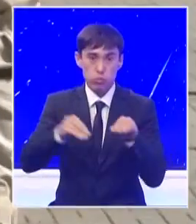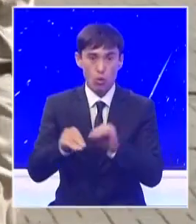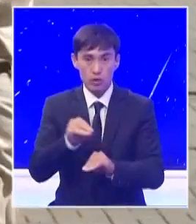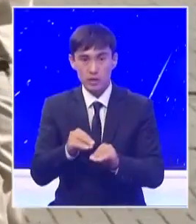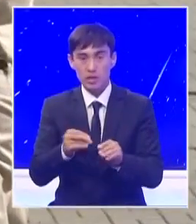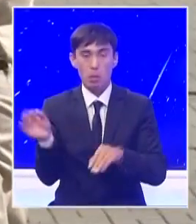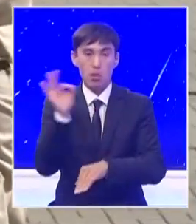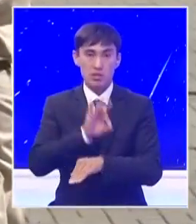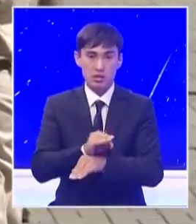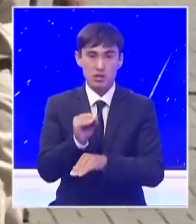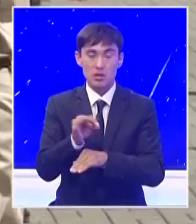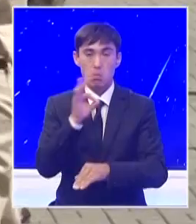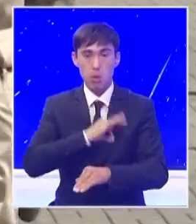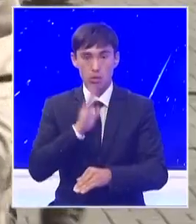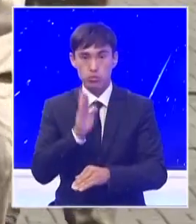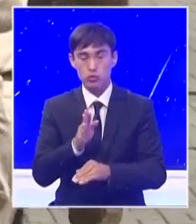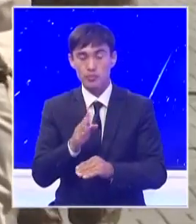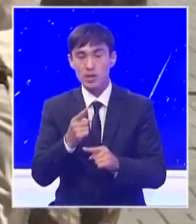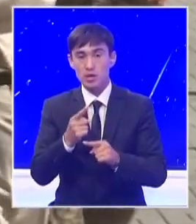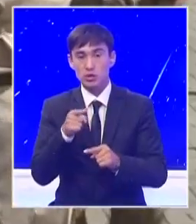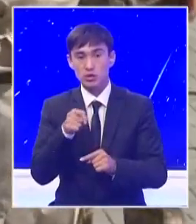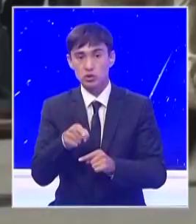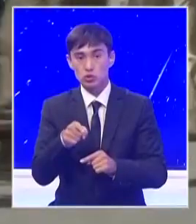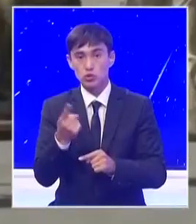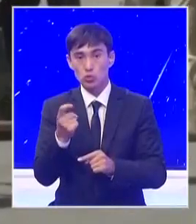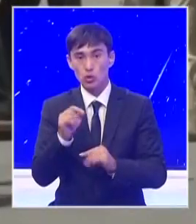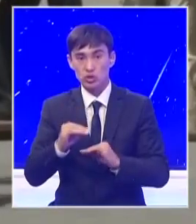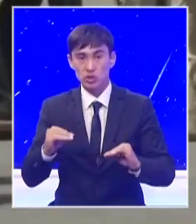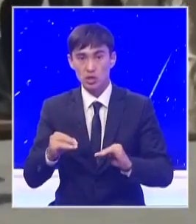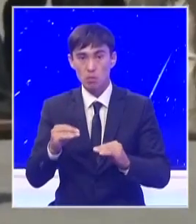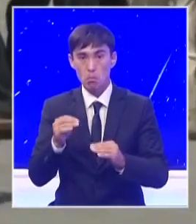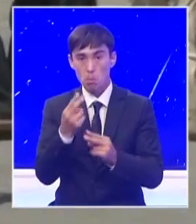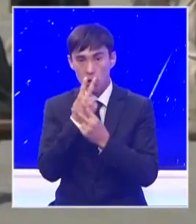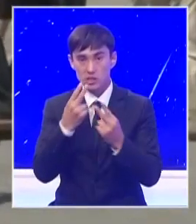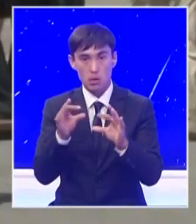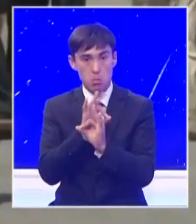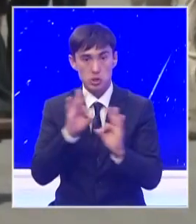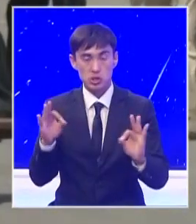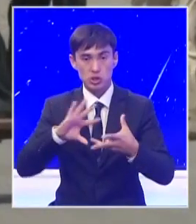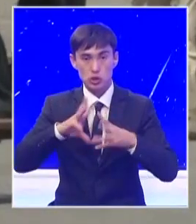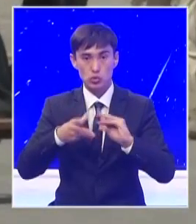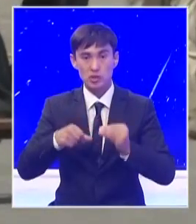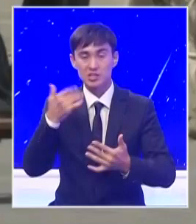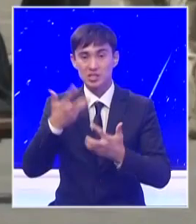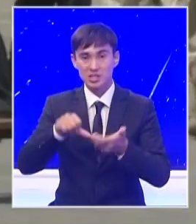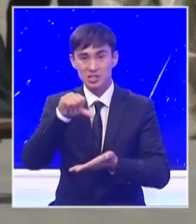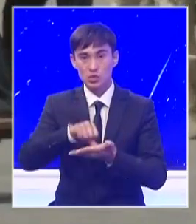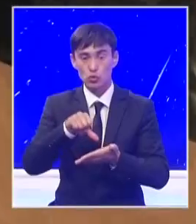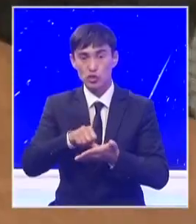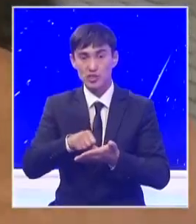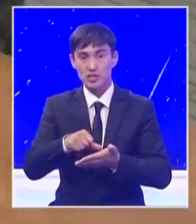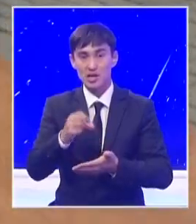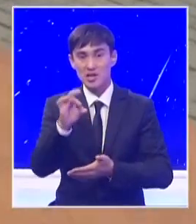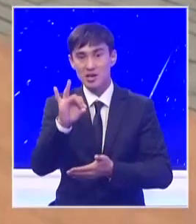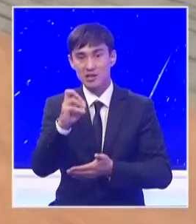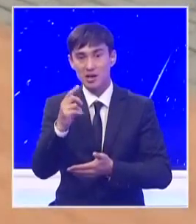балл. Стоит отметить, что порядка полусотни кадетов показали блестящий результат. Среди них и участник соревнований Ернар Турарбек,